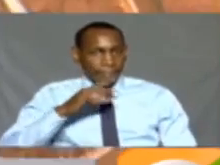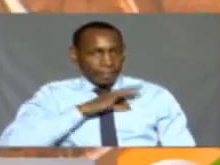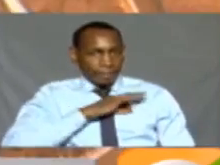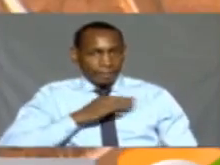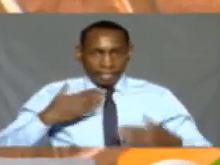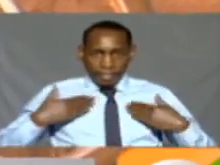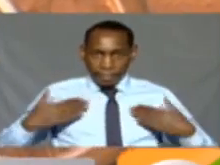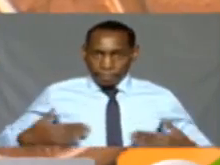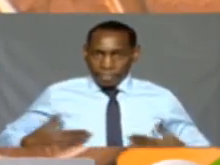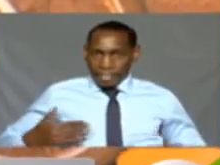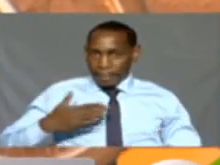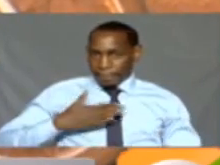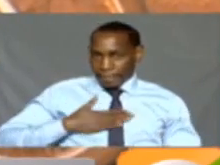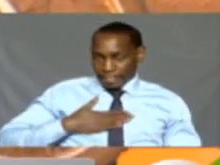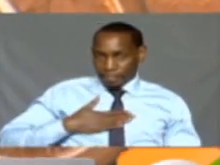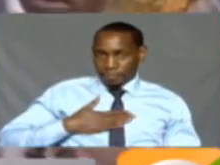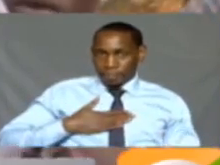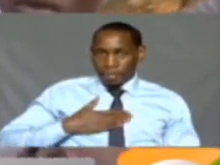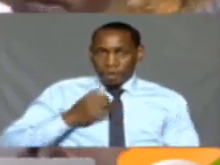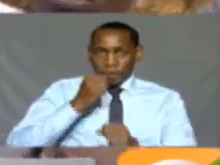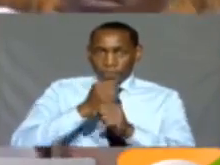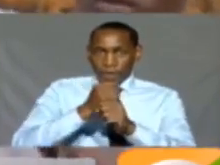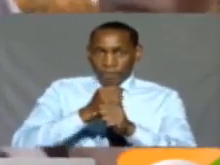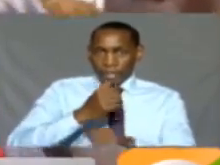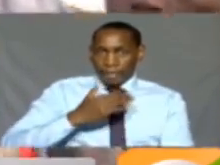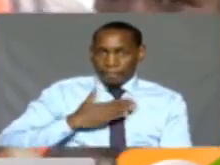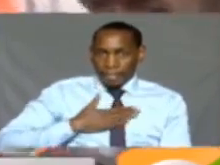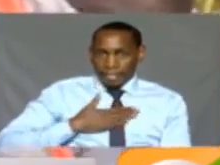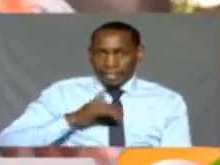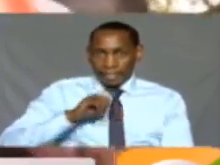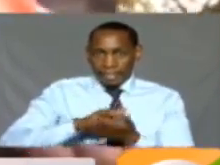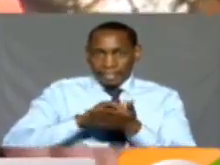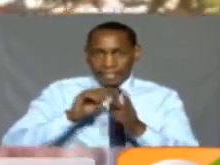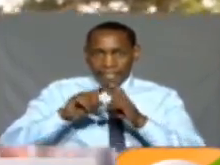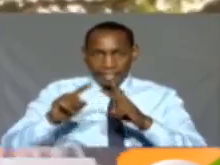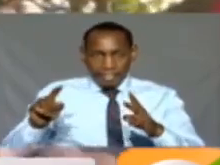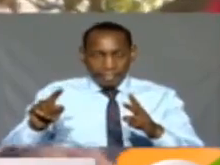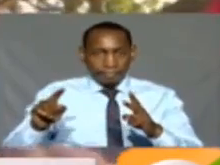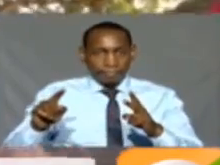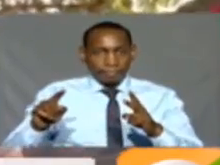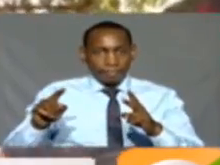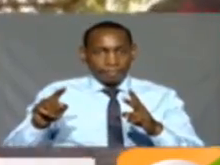yangu. Kasi yangu ambao mimi nilianzia